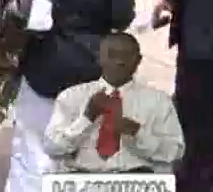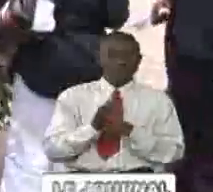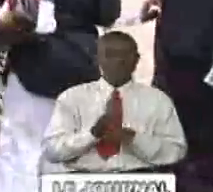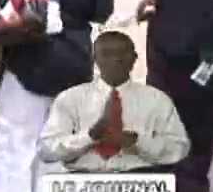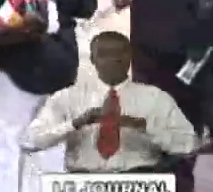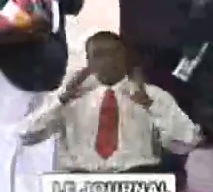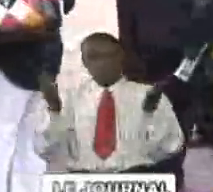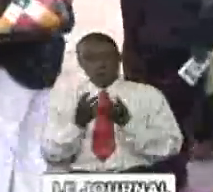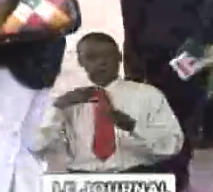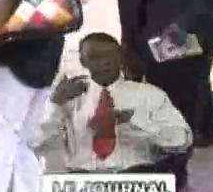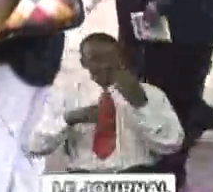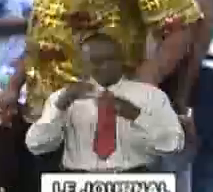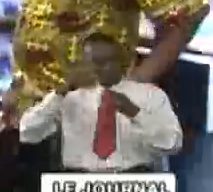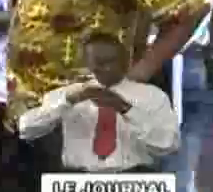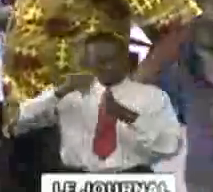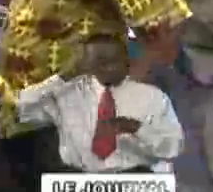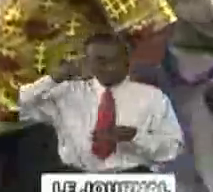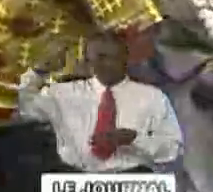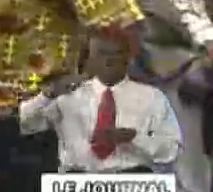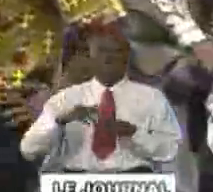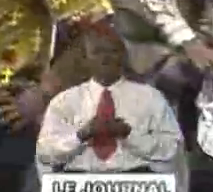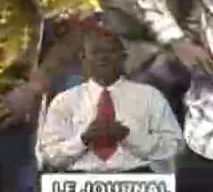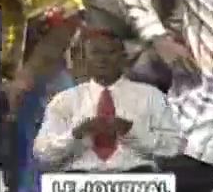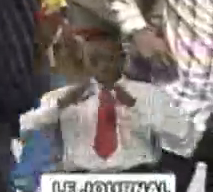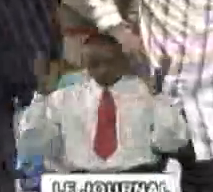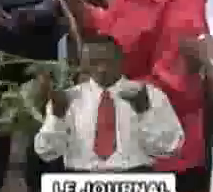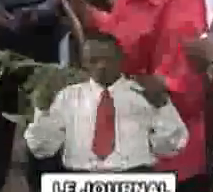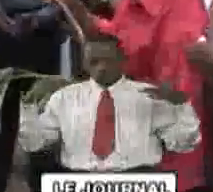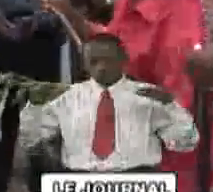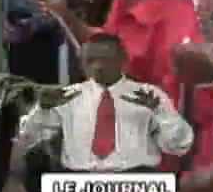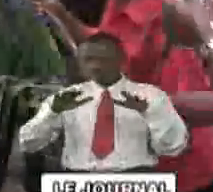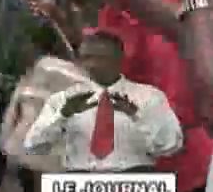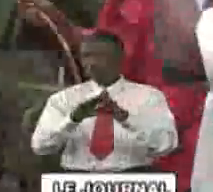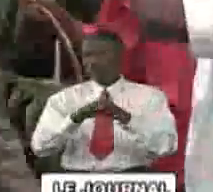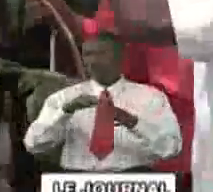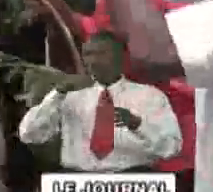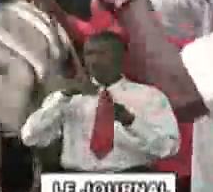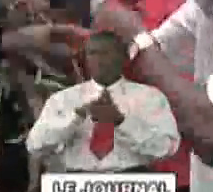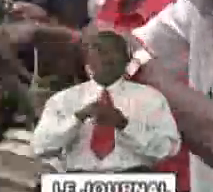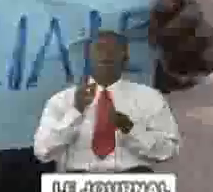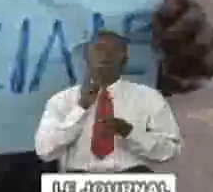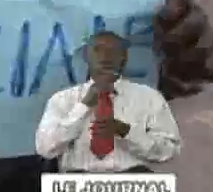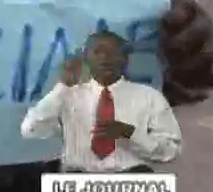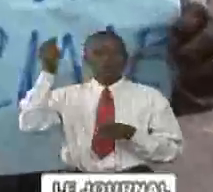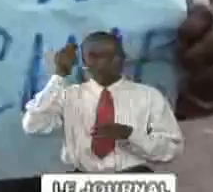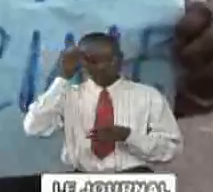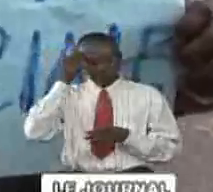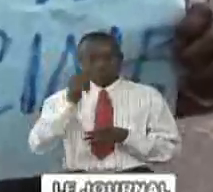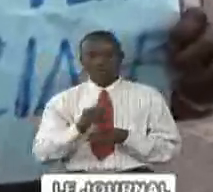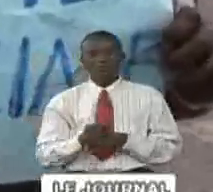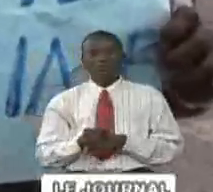scientifique de l'enseignement supérieur universitaire. Ils ont battu le pavé jusqu'à l'hôtel du gouvernement pour